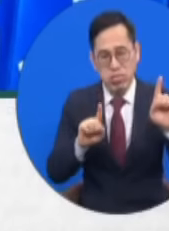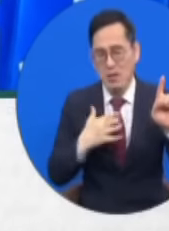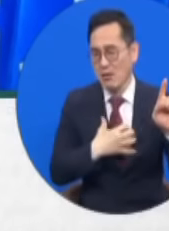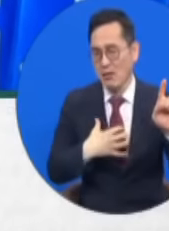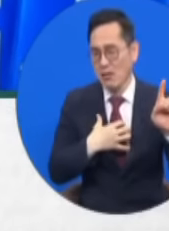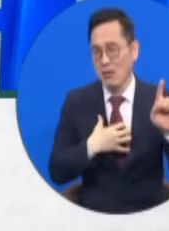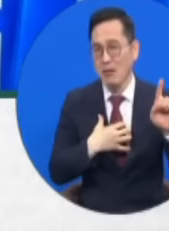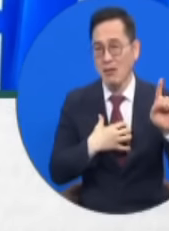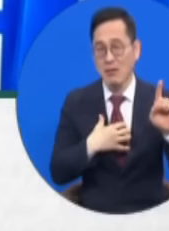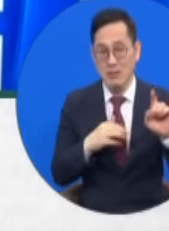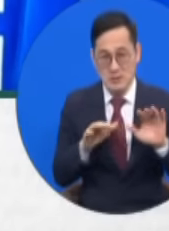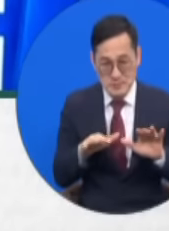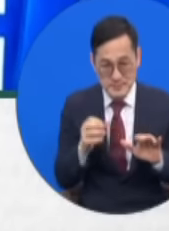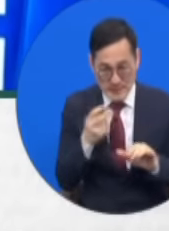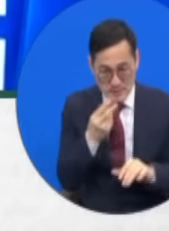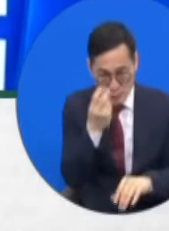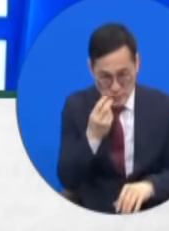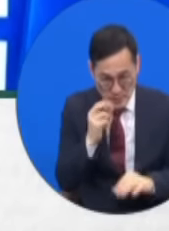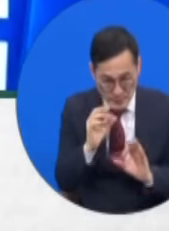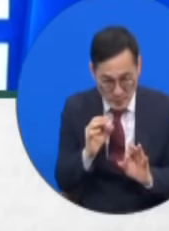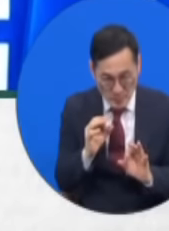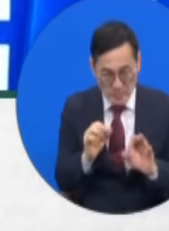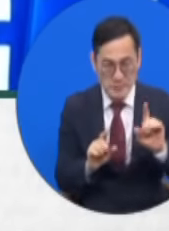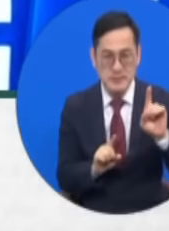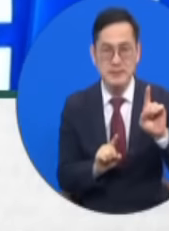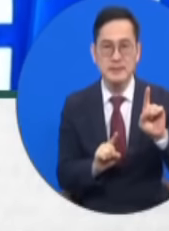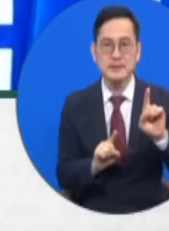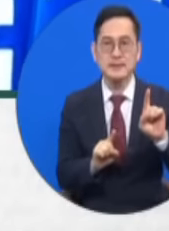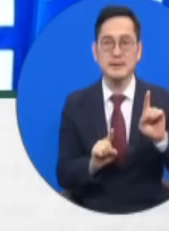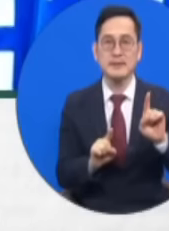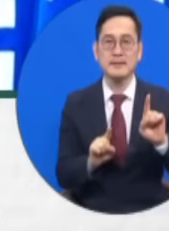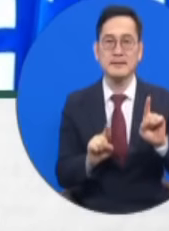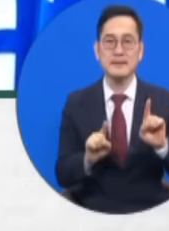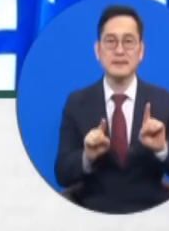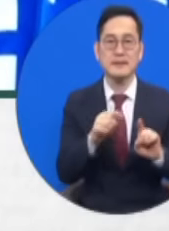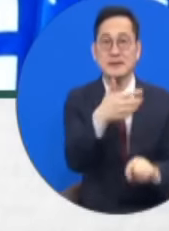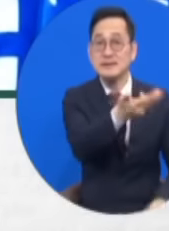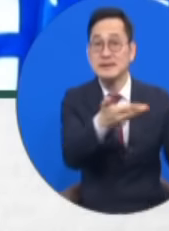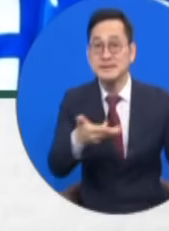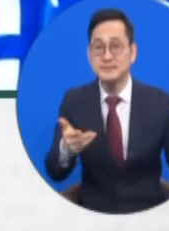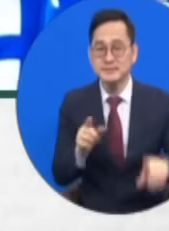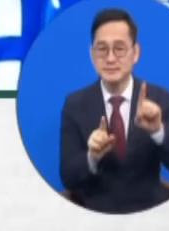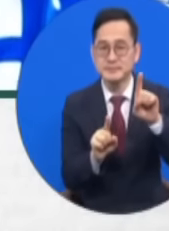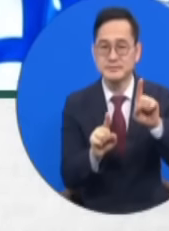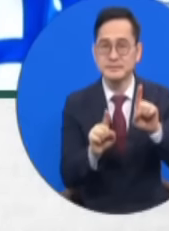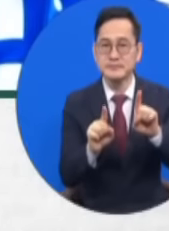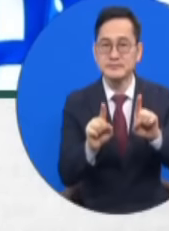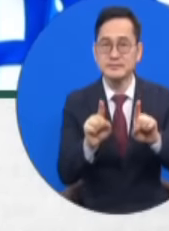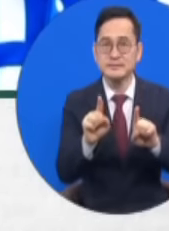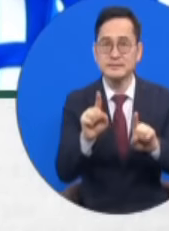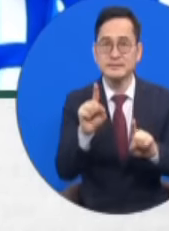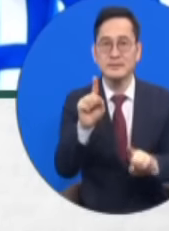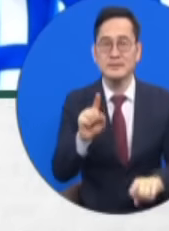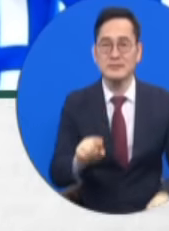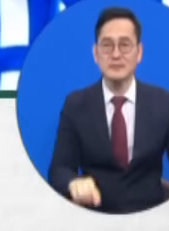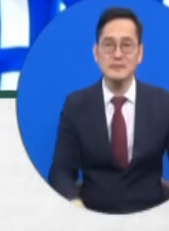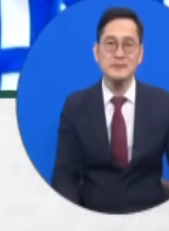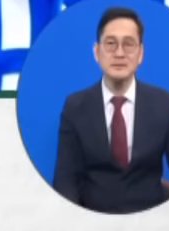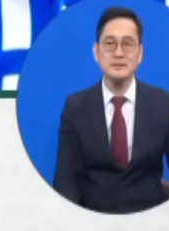지금의 여론조사를 똑같이 해본다면 제 생각엔 저 여론조사의 추이가 그대로 인정된다면은 김병민